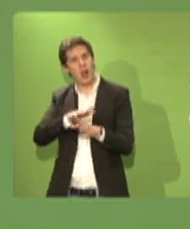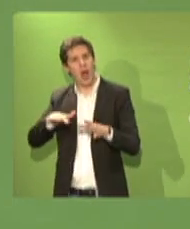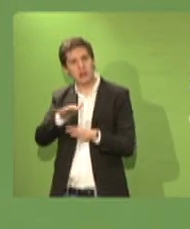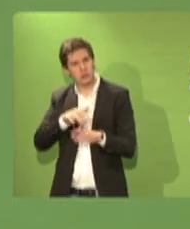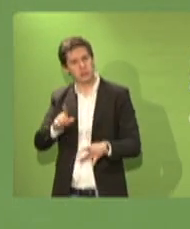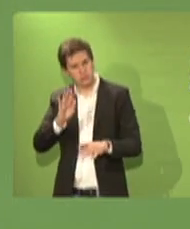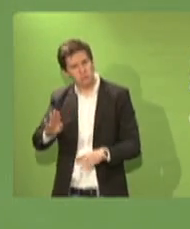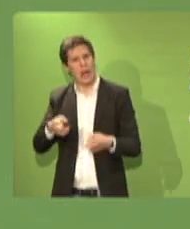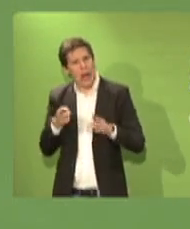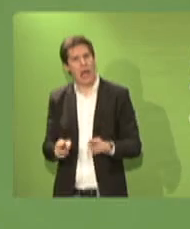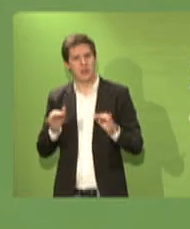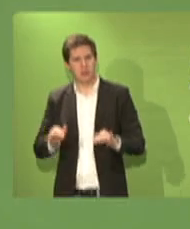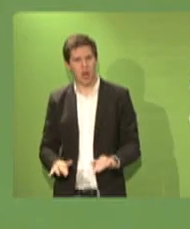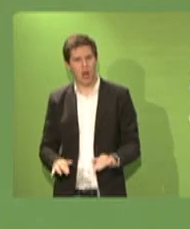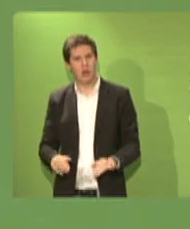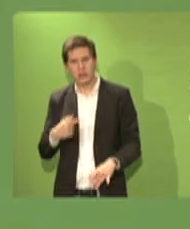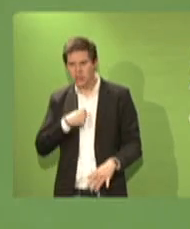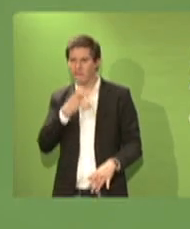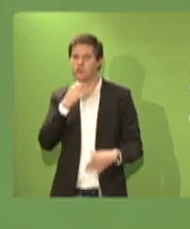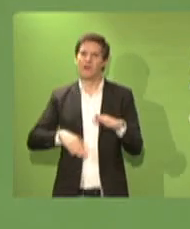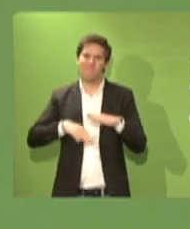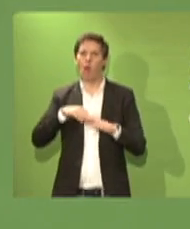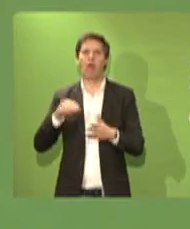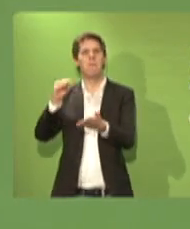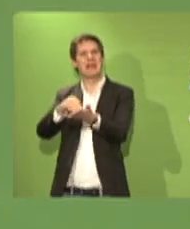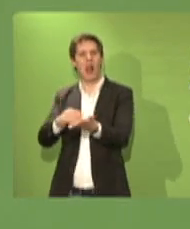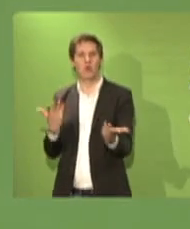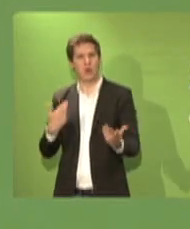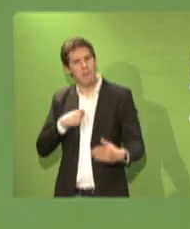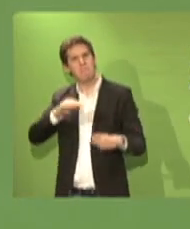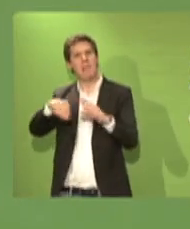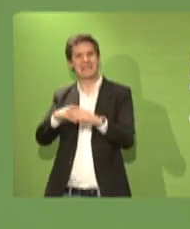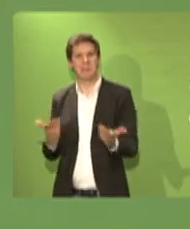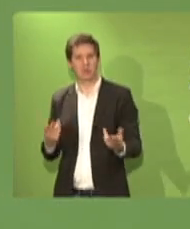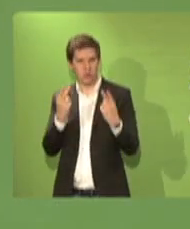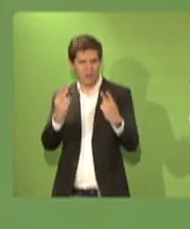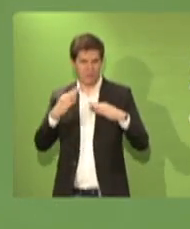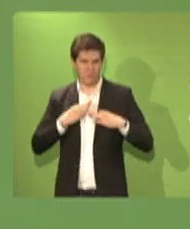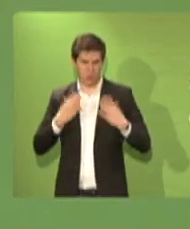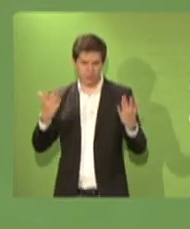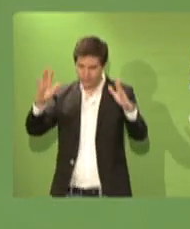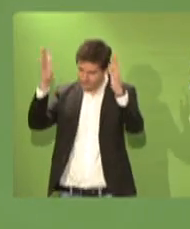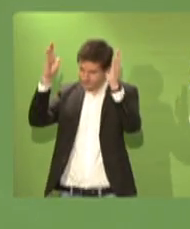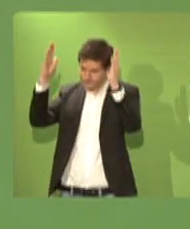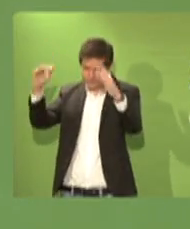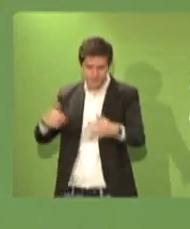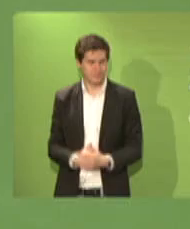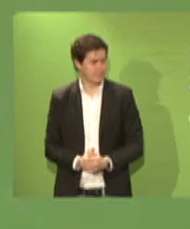ein Recht auf Beteiligung, auf Partizipation. Und